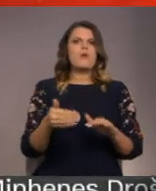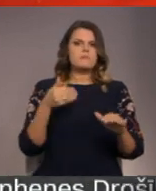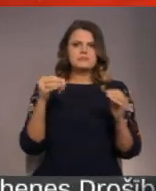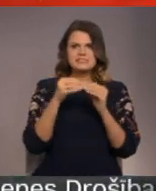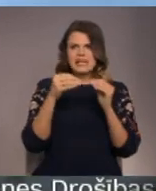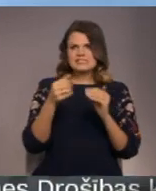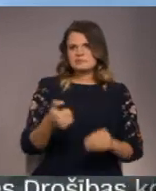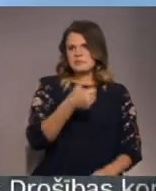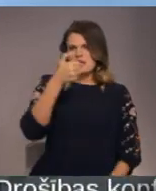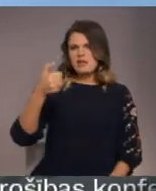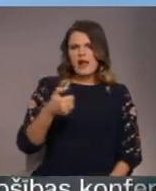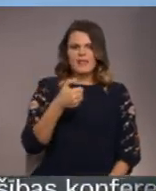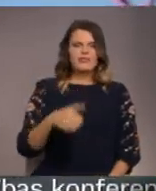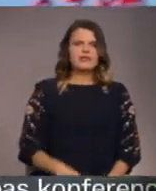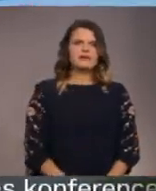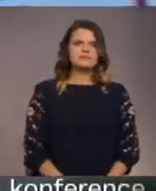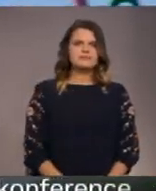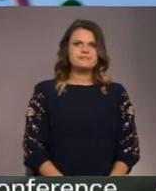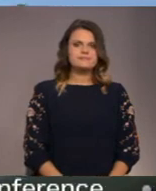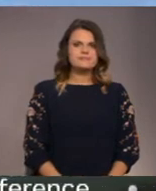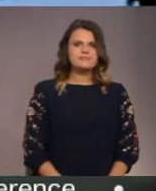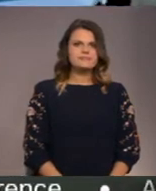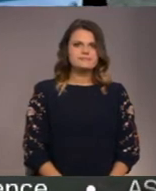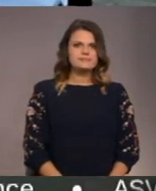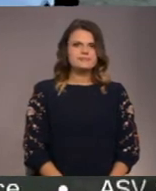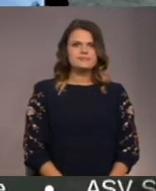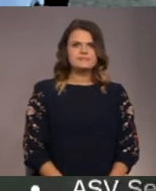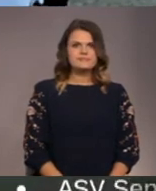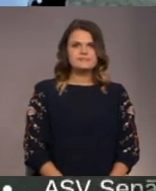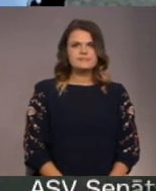10 gadiem. Sandra Leitāne, Andris Pāns, Zemgales reģionālā televīzija.